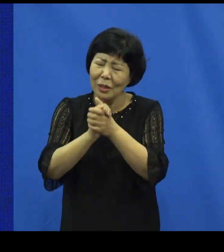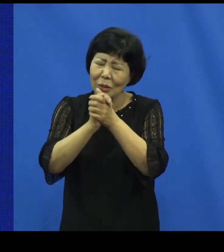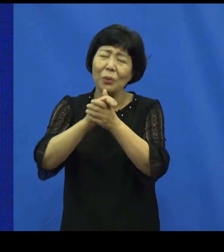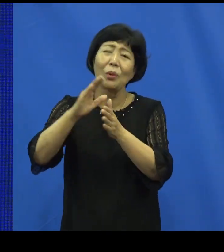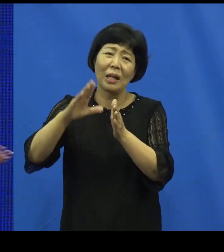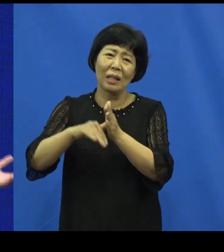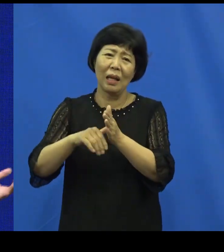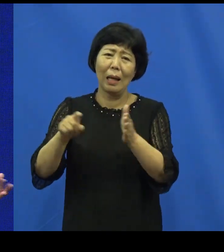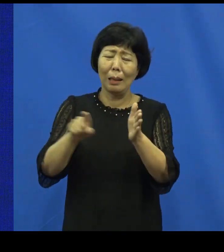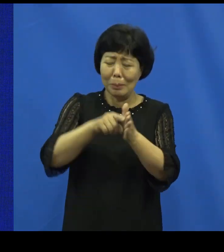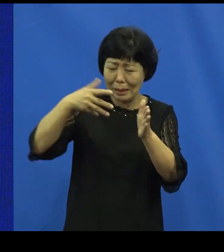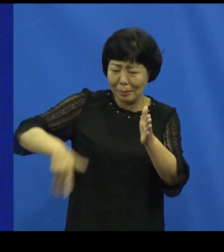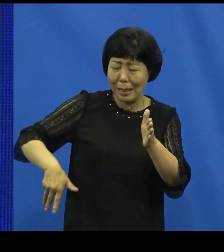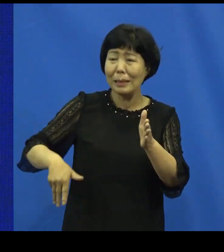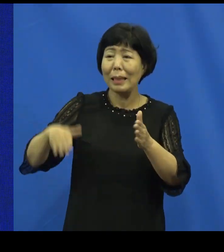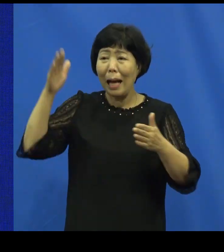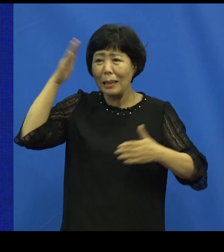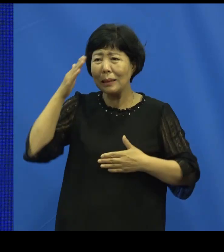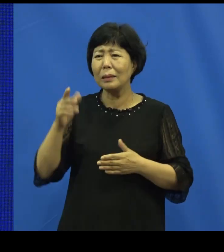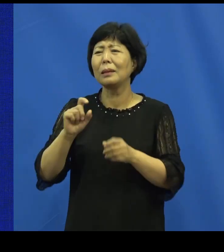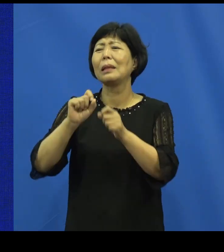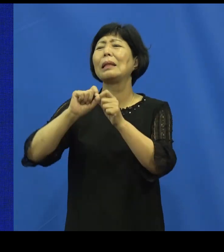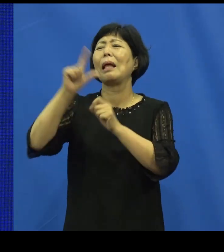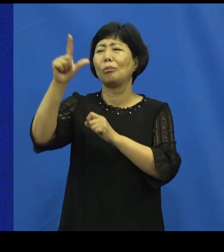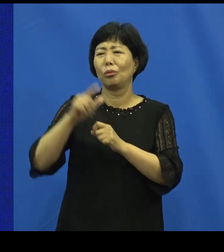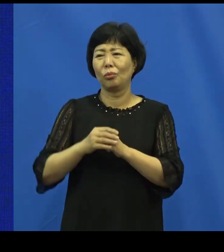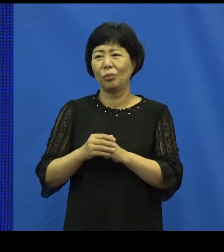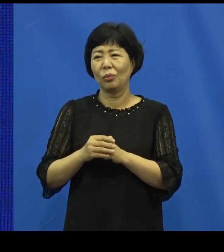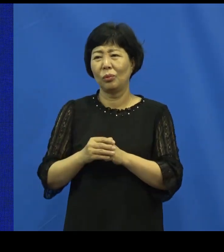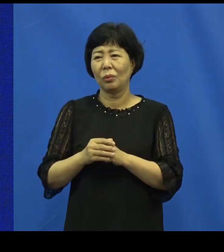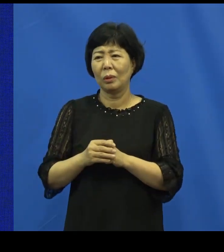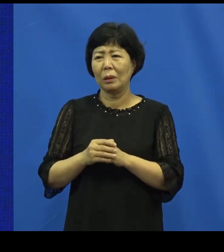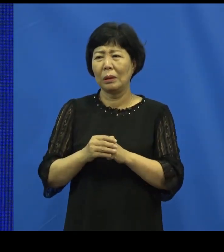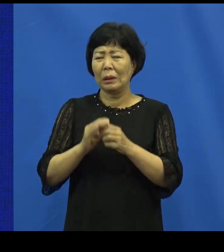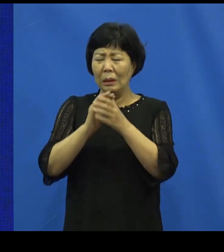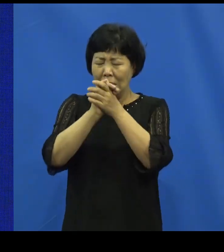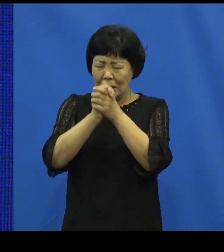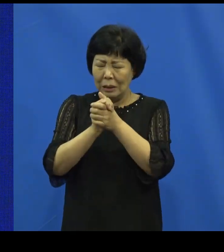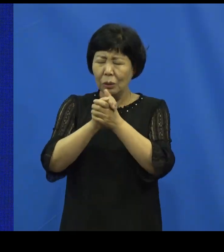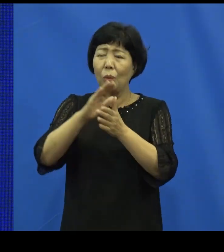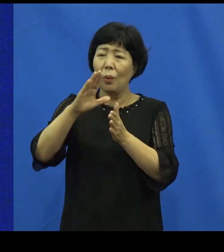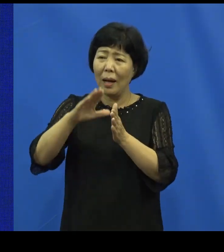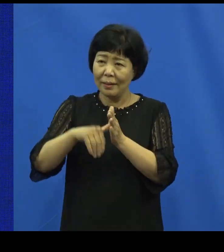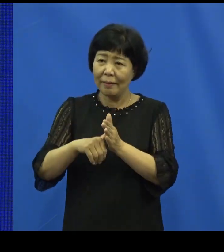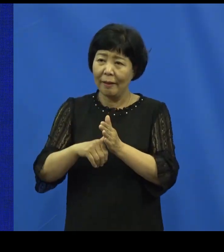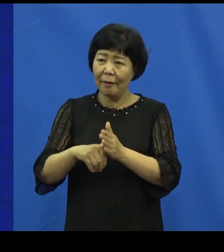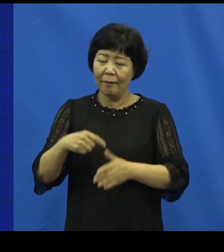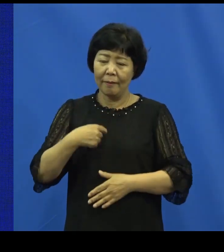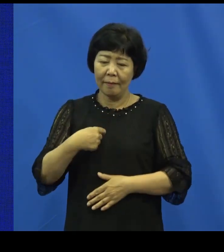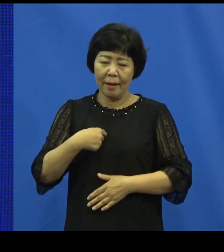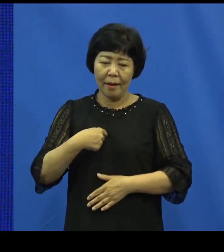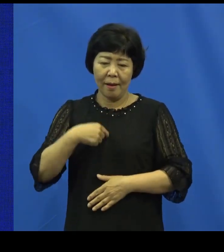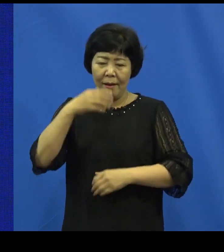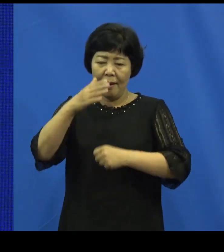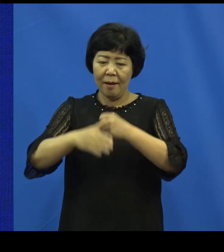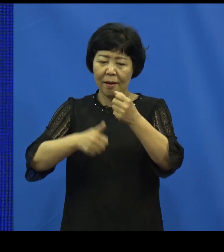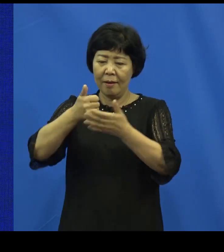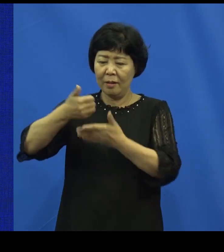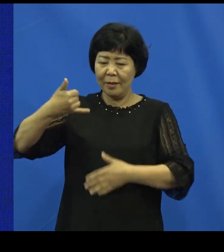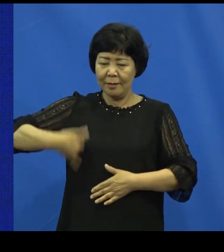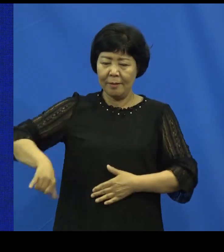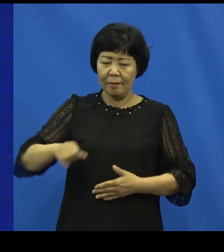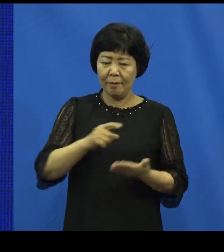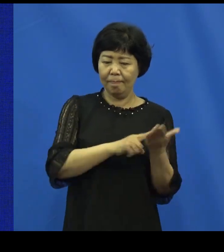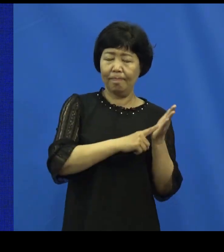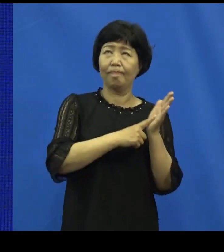믿는 학생들이 거의 대부분인 그 학교에서 기도운동을 할 때 하나님의 백성의 정체성을 드러내는 거잖아요.